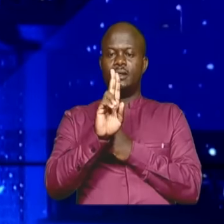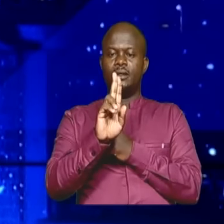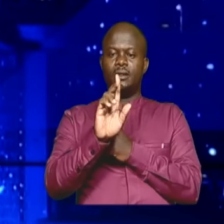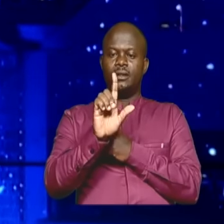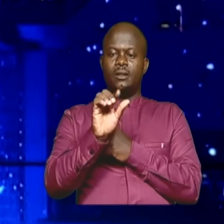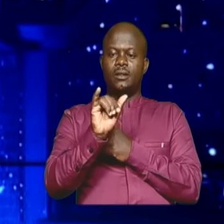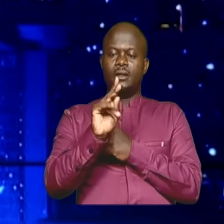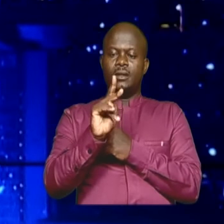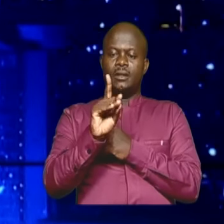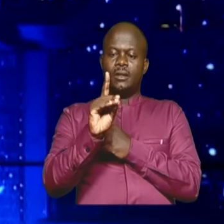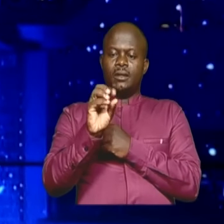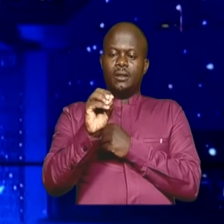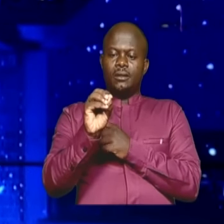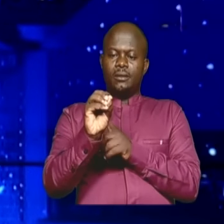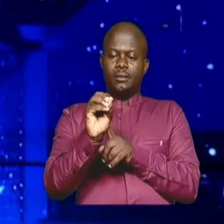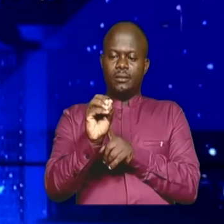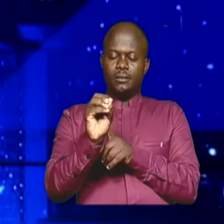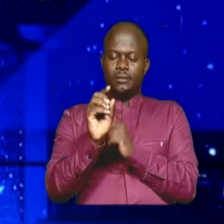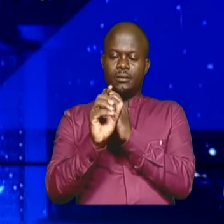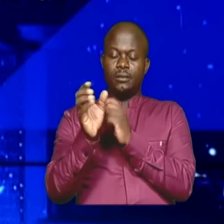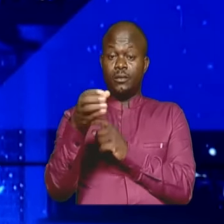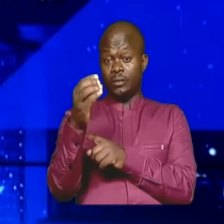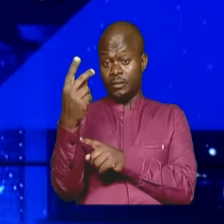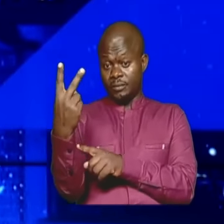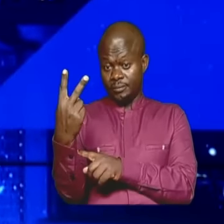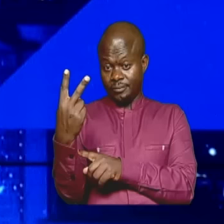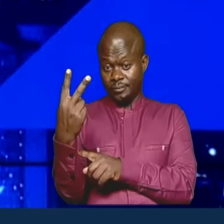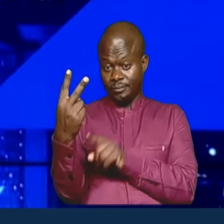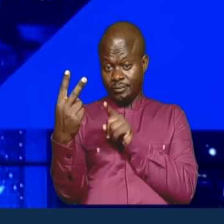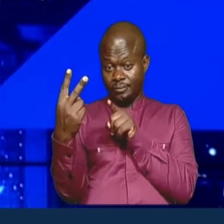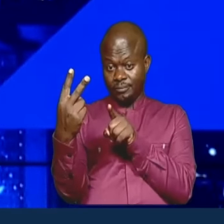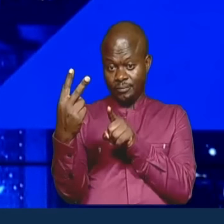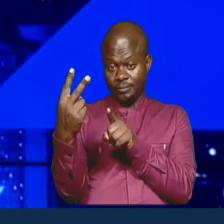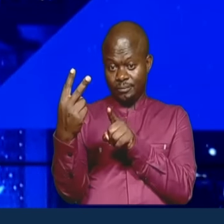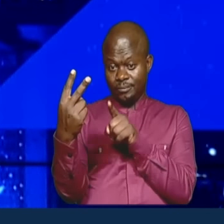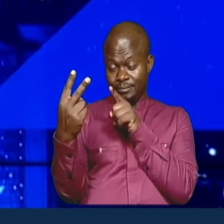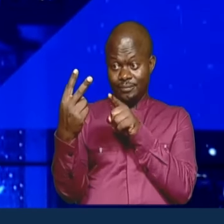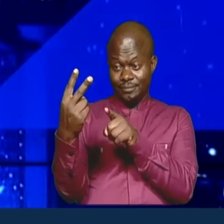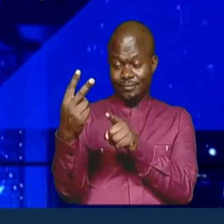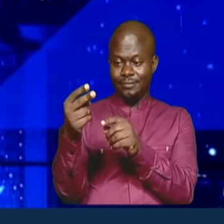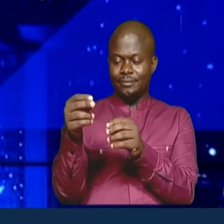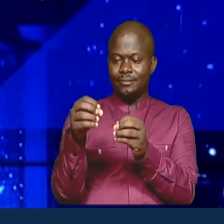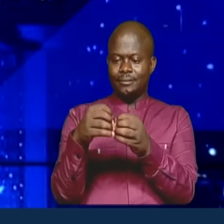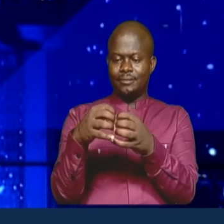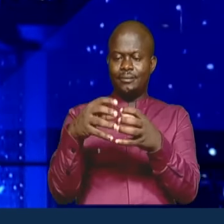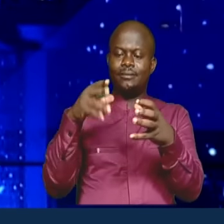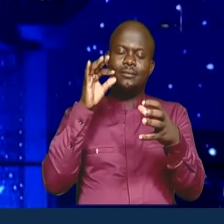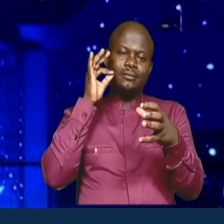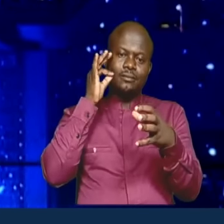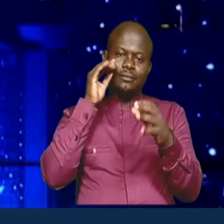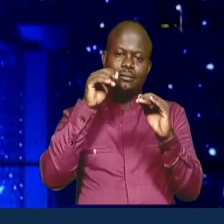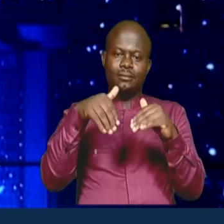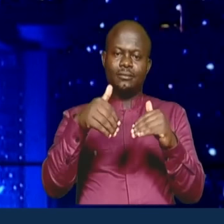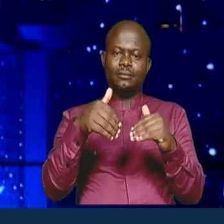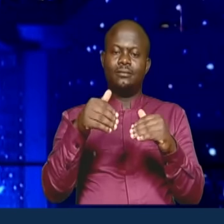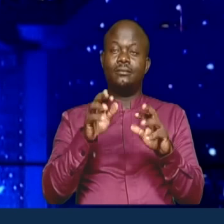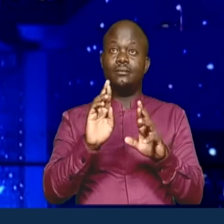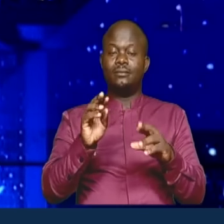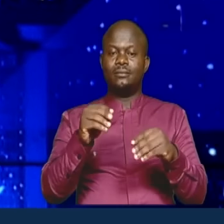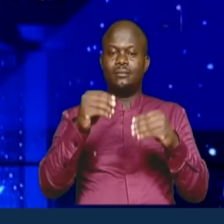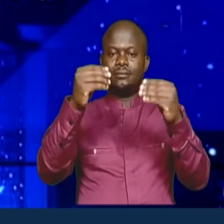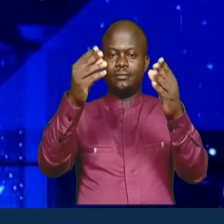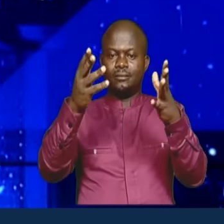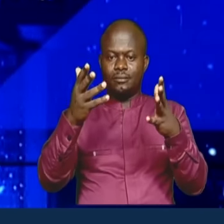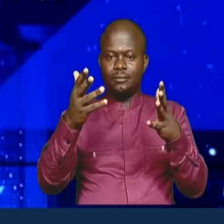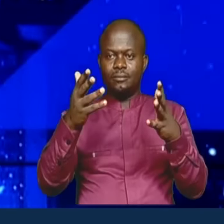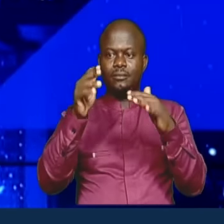hari koperative ebyiri zitubura imbuto y'ibirayi, zikaba ziri kwitegura guha abahinzi bo hirya no hino mu gihugu toni